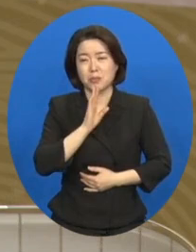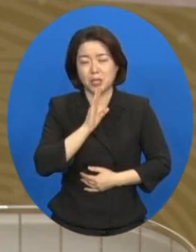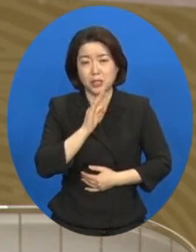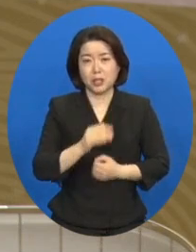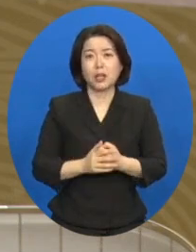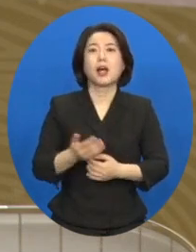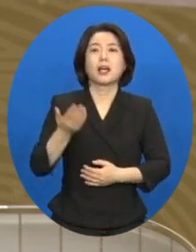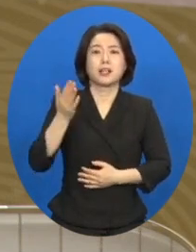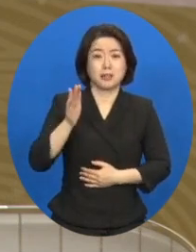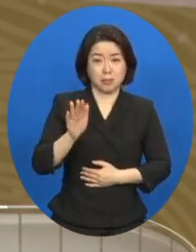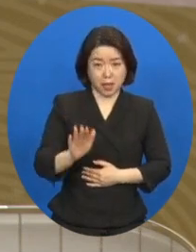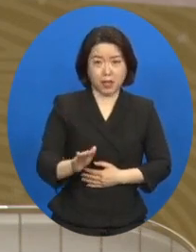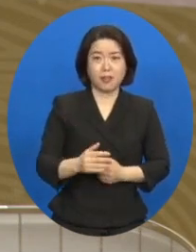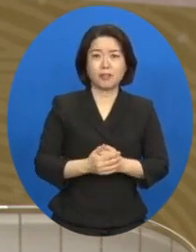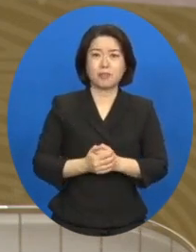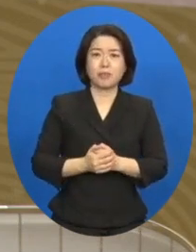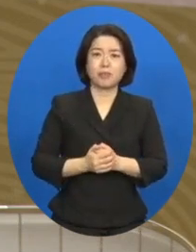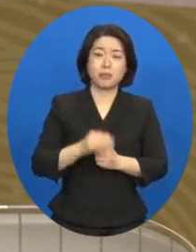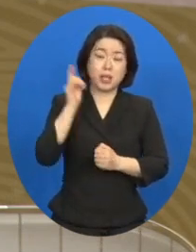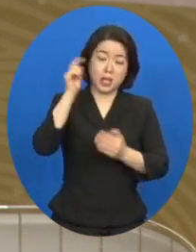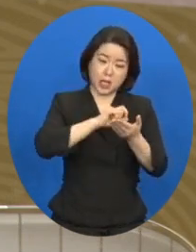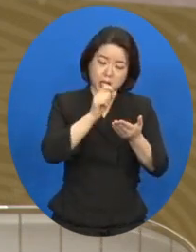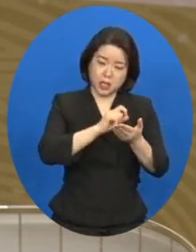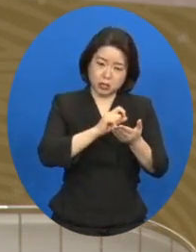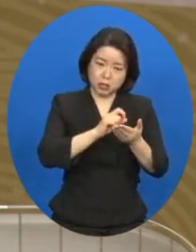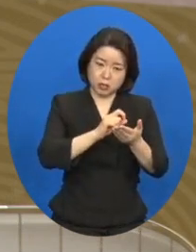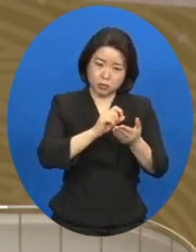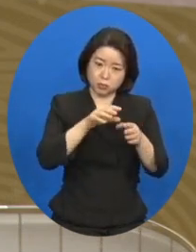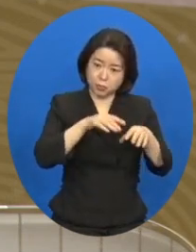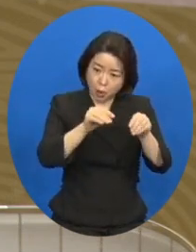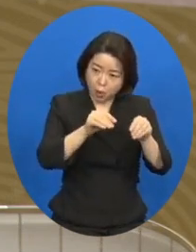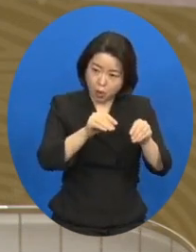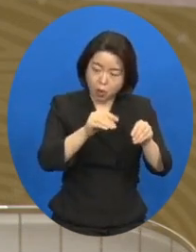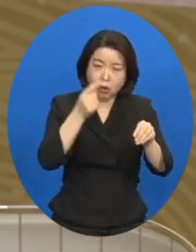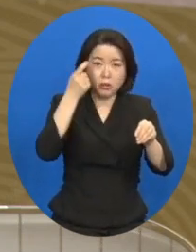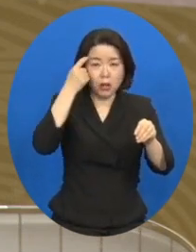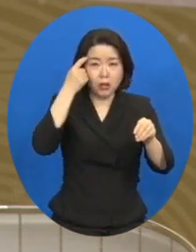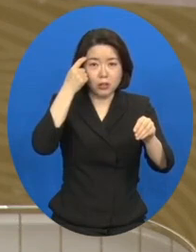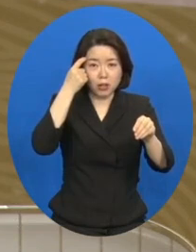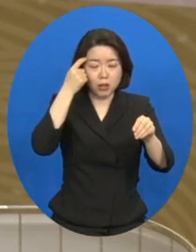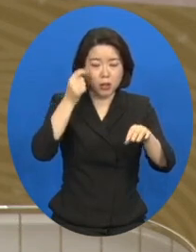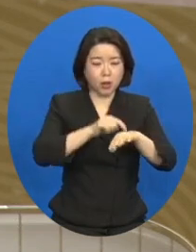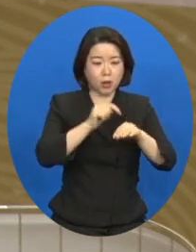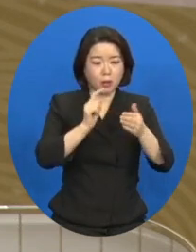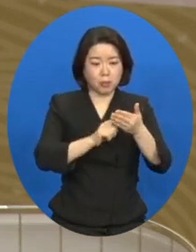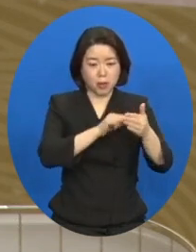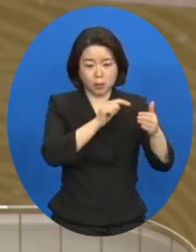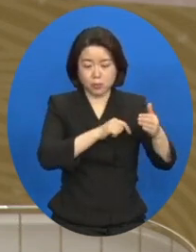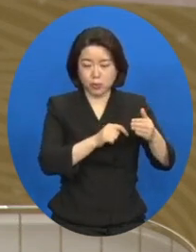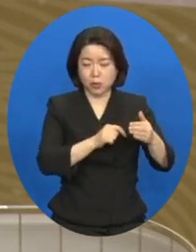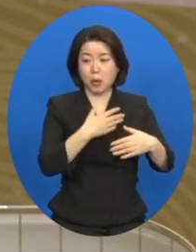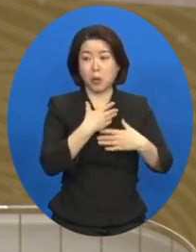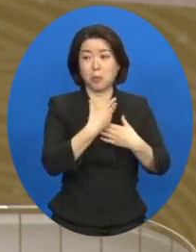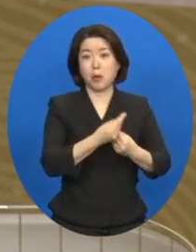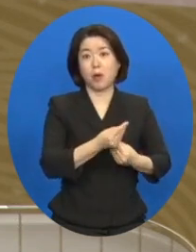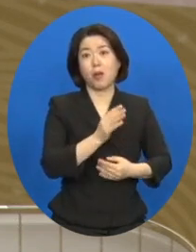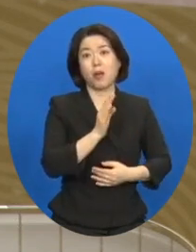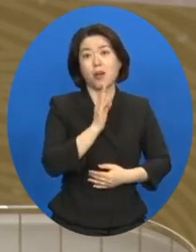그런데 일기를 안 쓴다고 생각하니까 한편으로는 너무 편안한 마음이